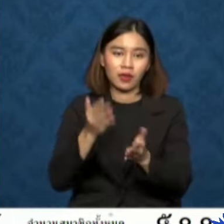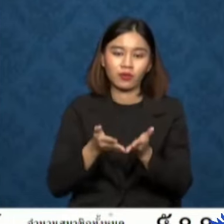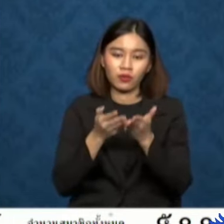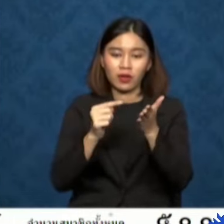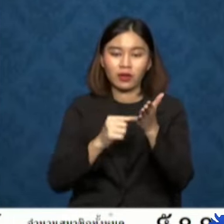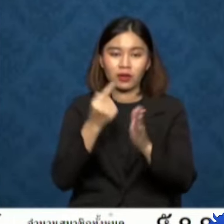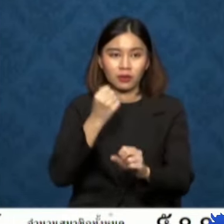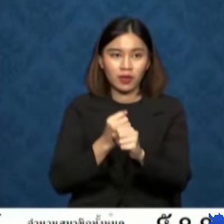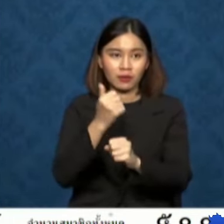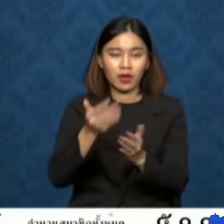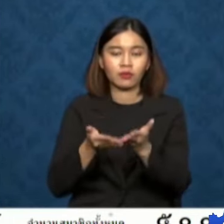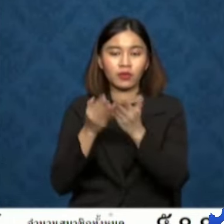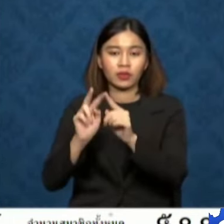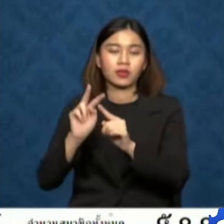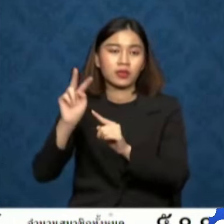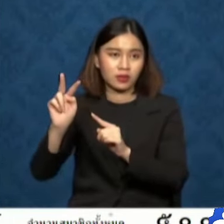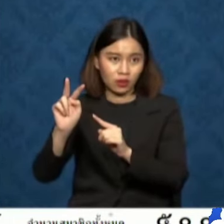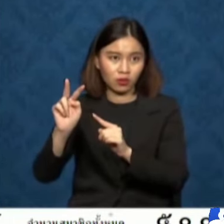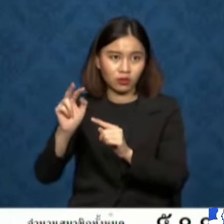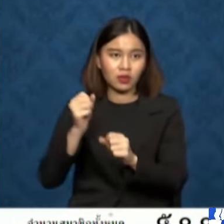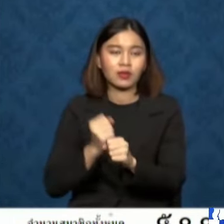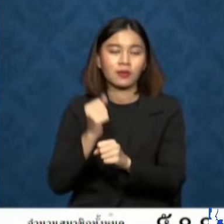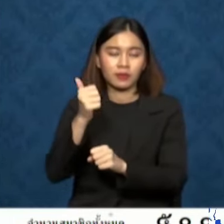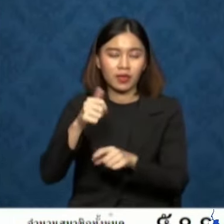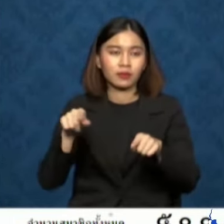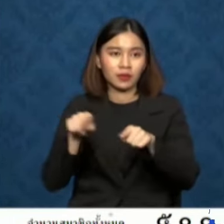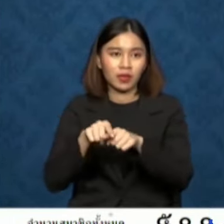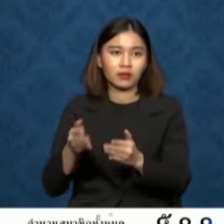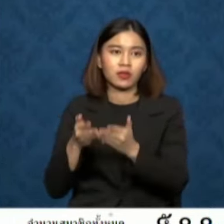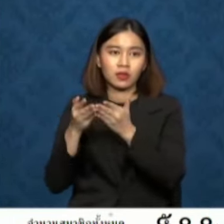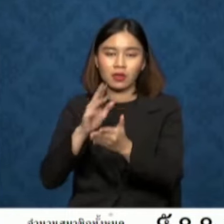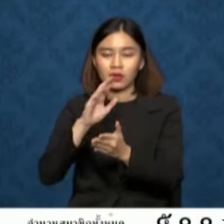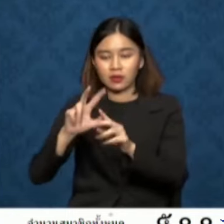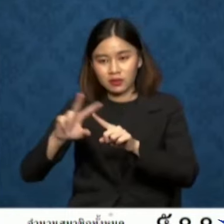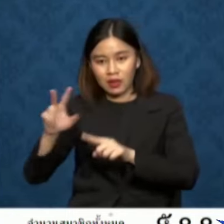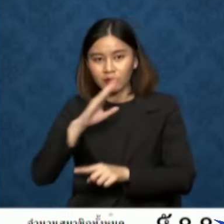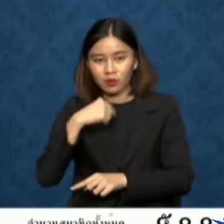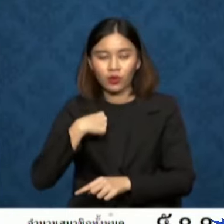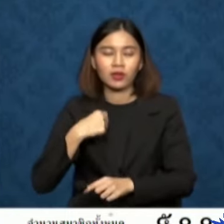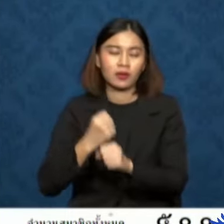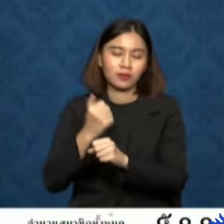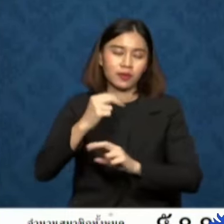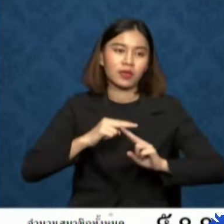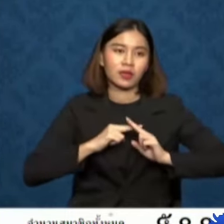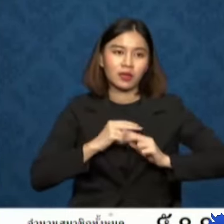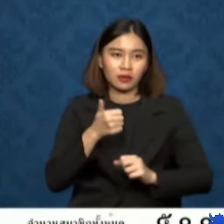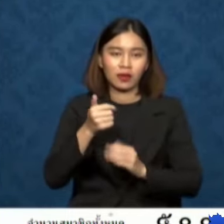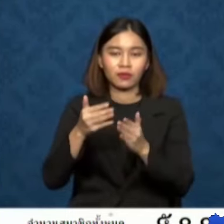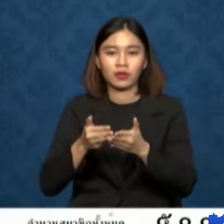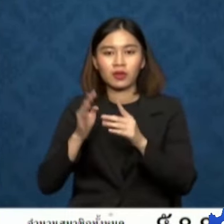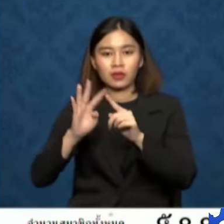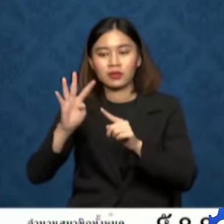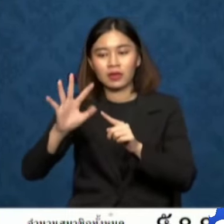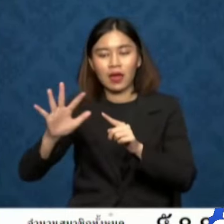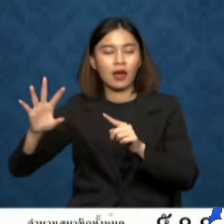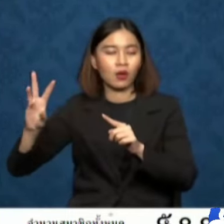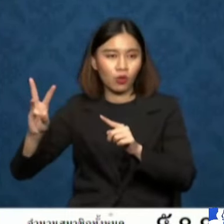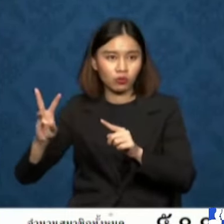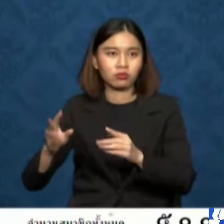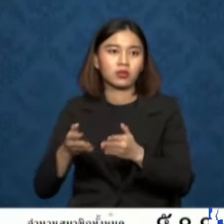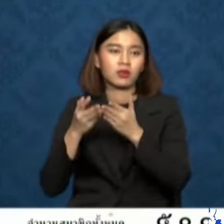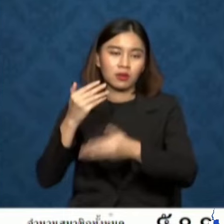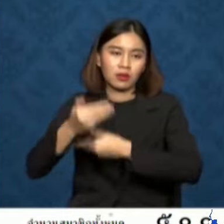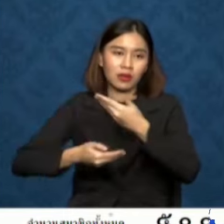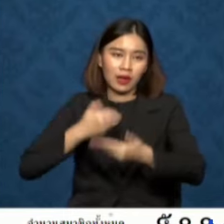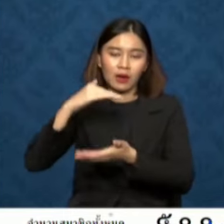ต่อได้ลำที่ 2ต่อเราก็ต่อได้ลำที่ 3ถ้าจำเป็นเราก็ต่อเองได้ลำที่ 4 56เราอาจจะต่อ